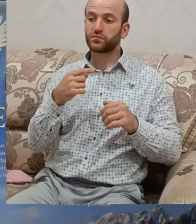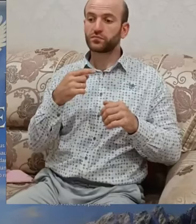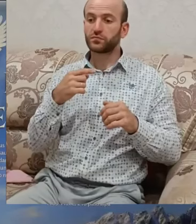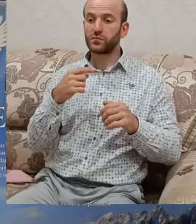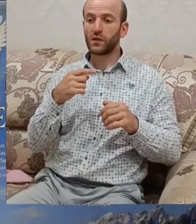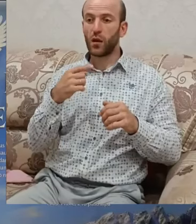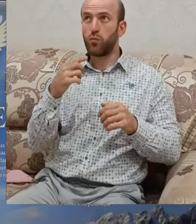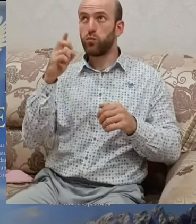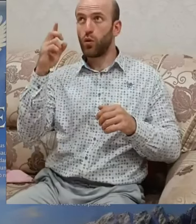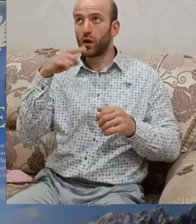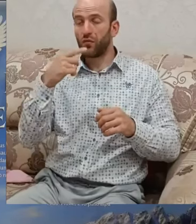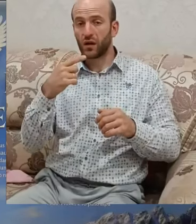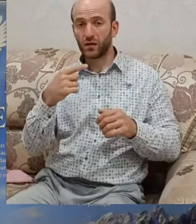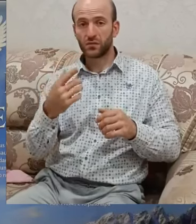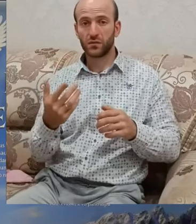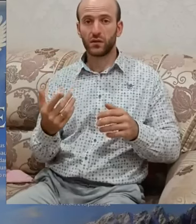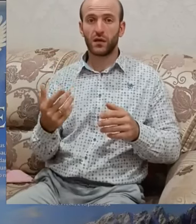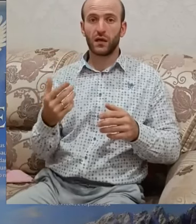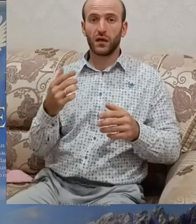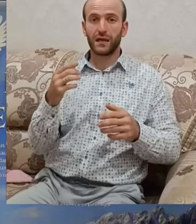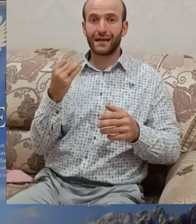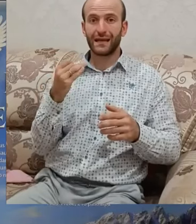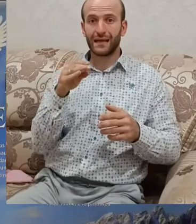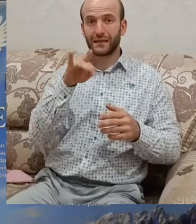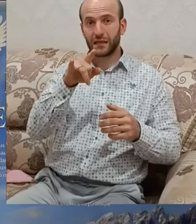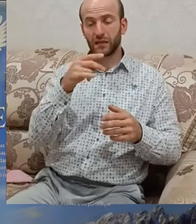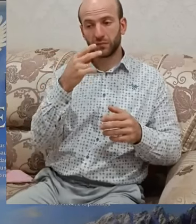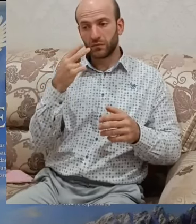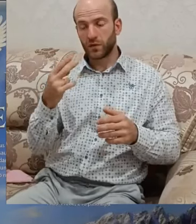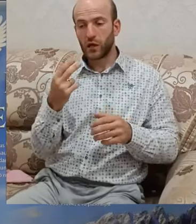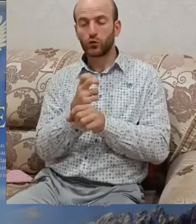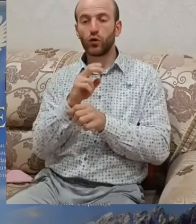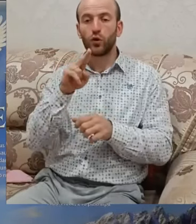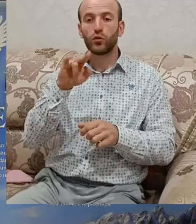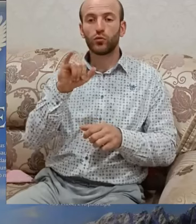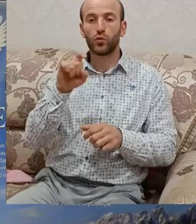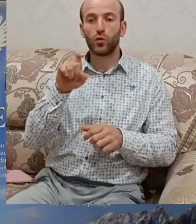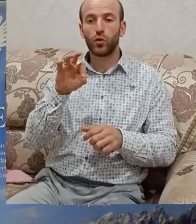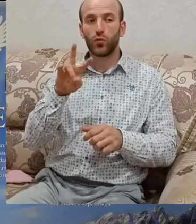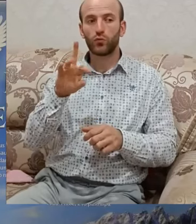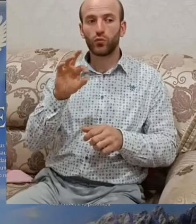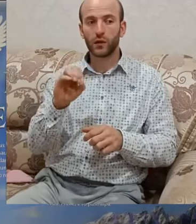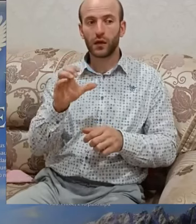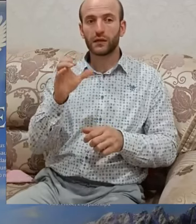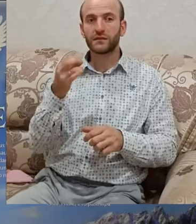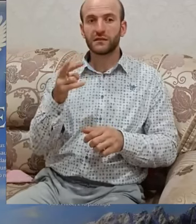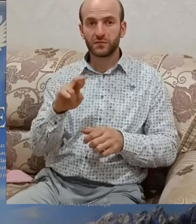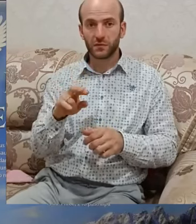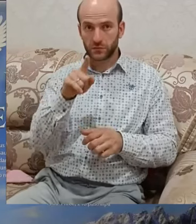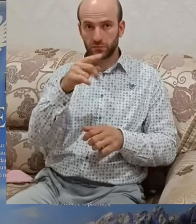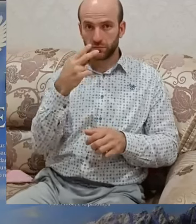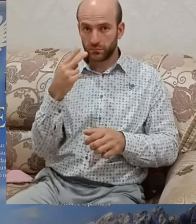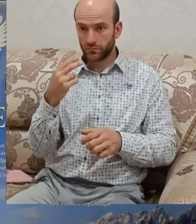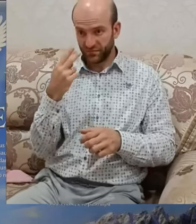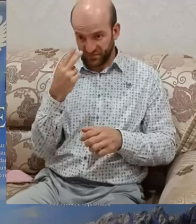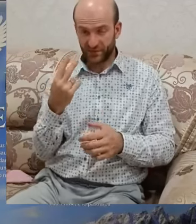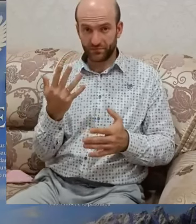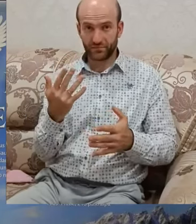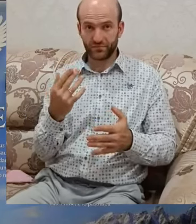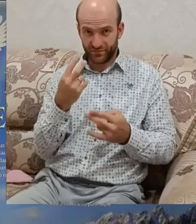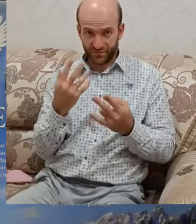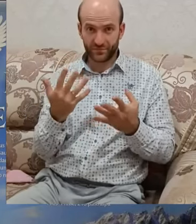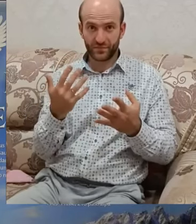šiandien nematote dvasinės sėklos? Не видите ли вы сегодня духовного семени? Ji nežiūri į intelektualią bažnyčią. Оно